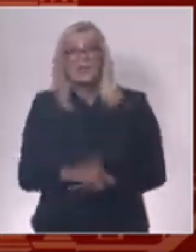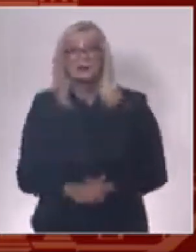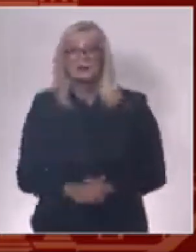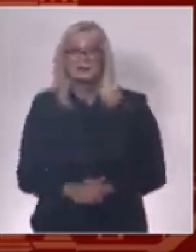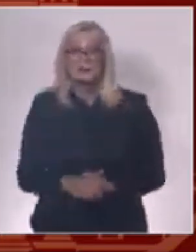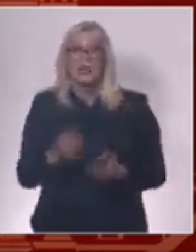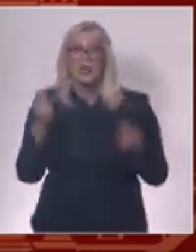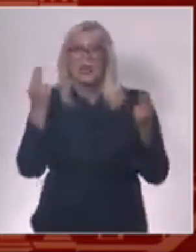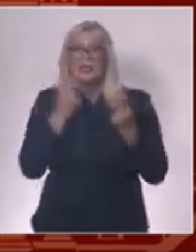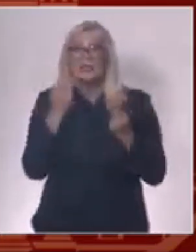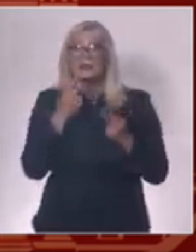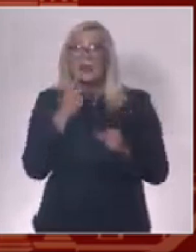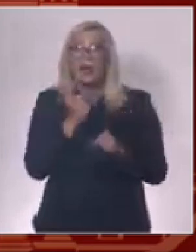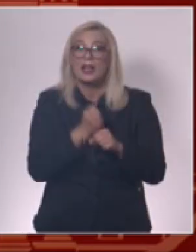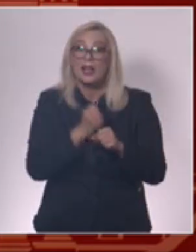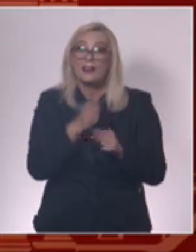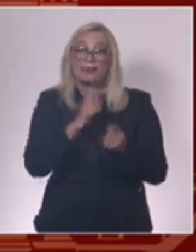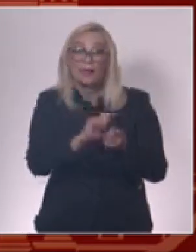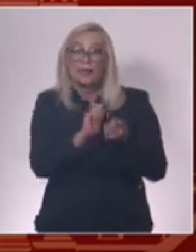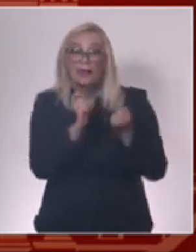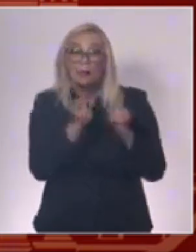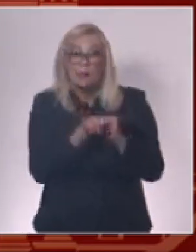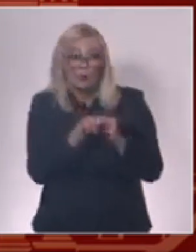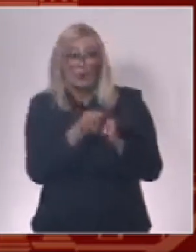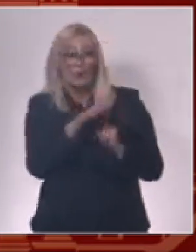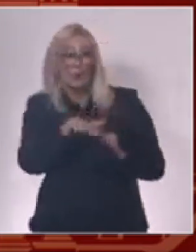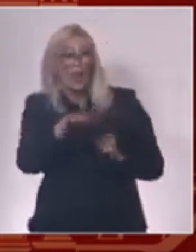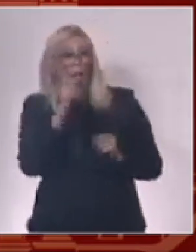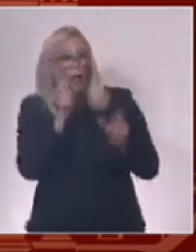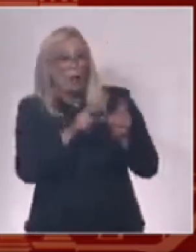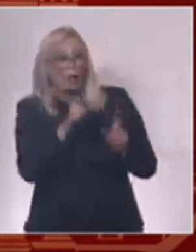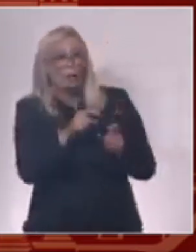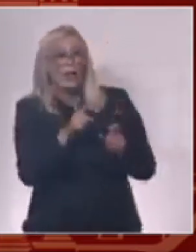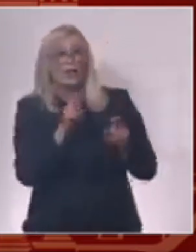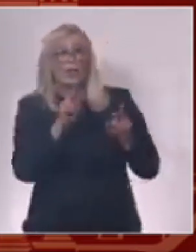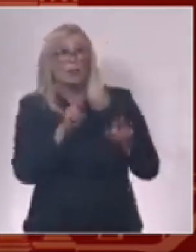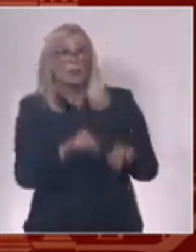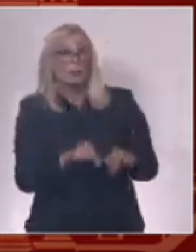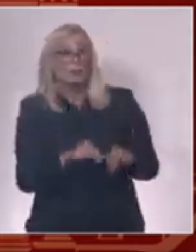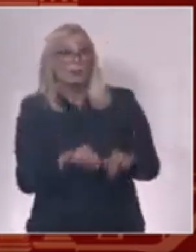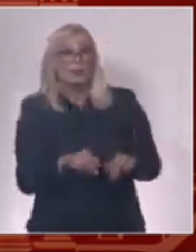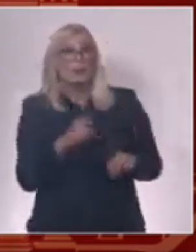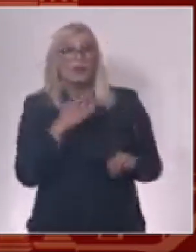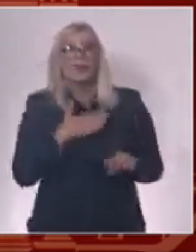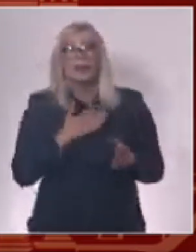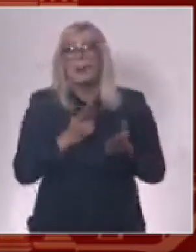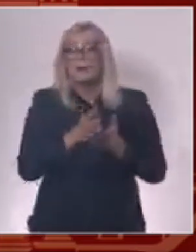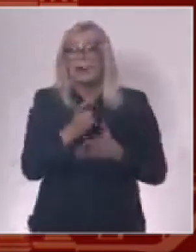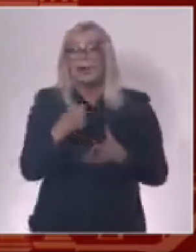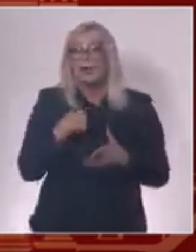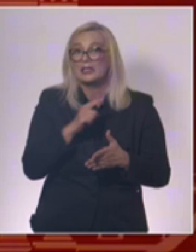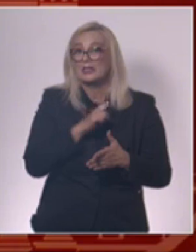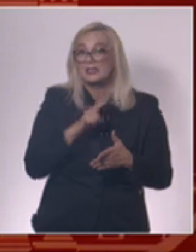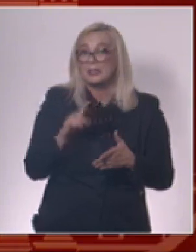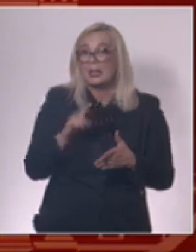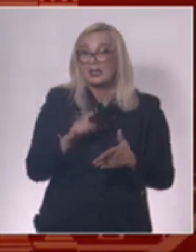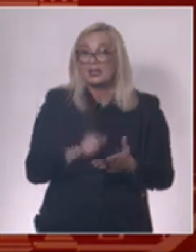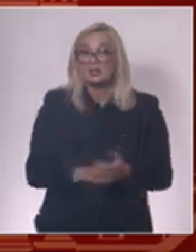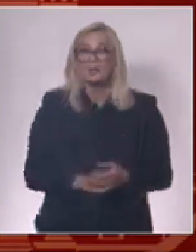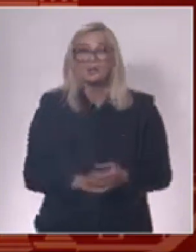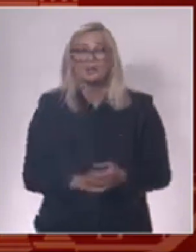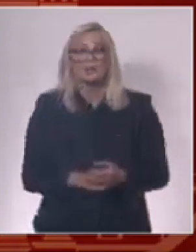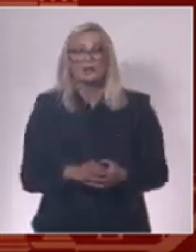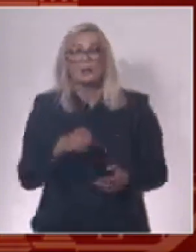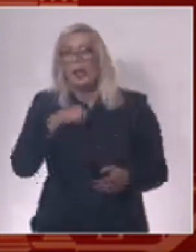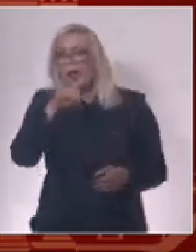и разбирањето на работите ги промениме кај луѓето, тогаш ќе можеме да дојдеме до посекувањето резултат. Јас не сум фан, простете, на